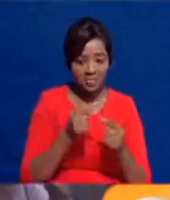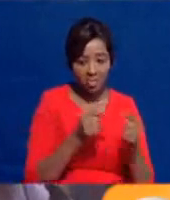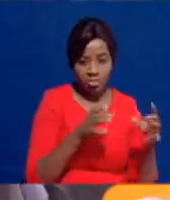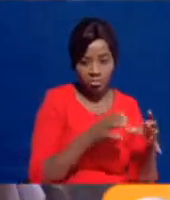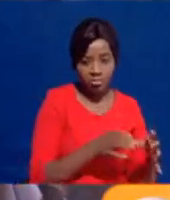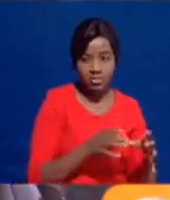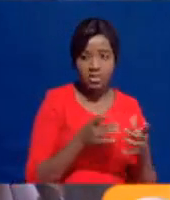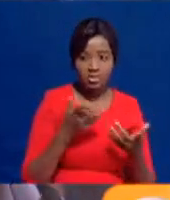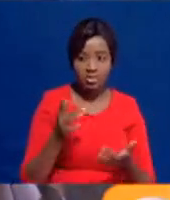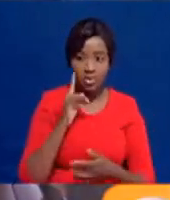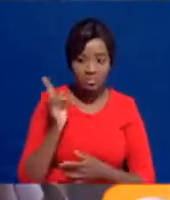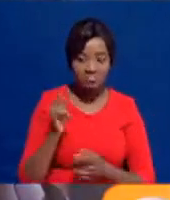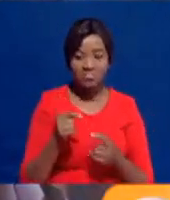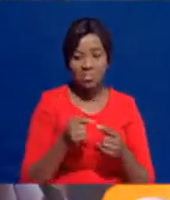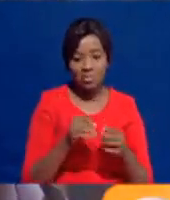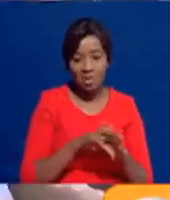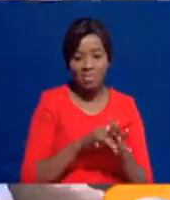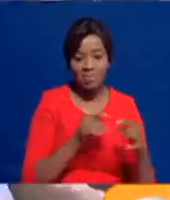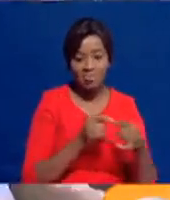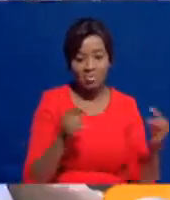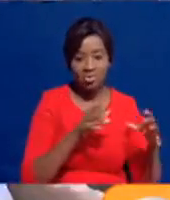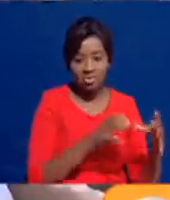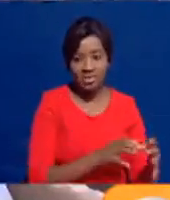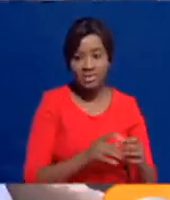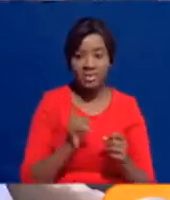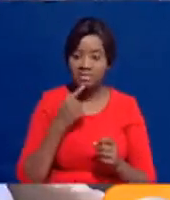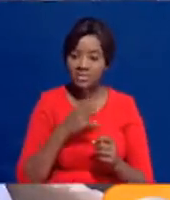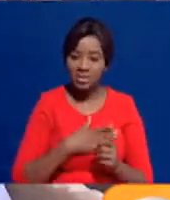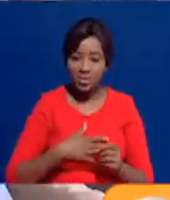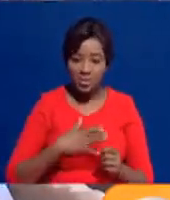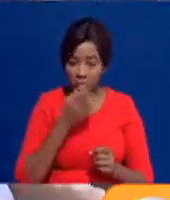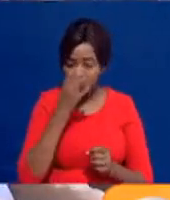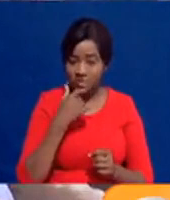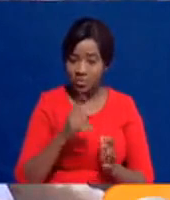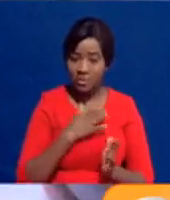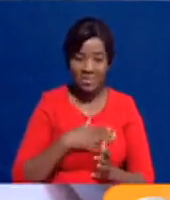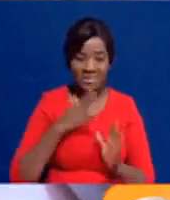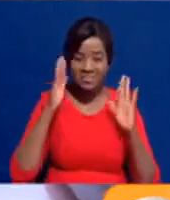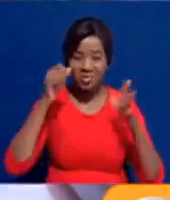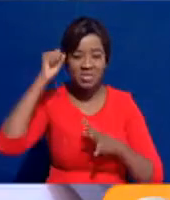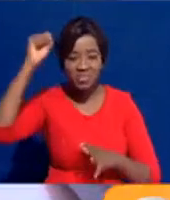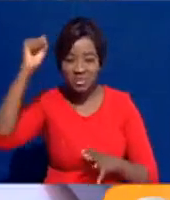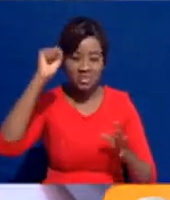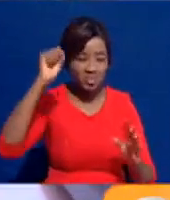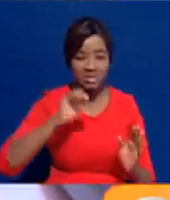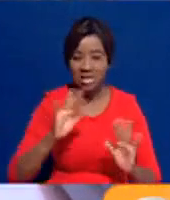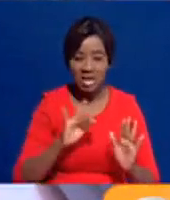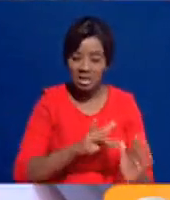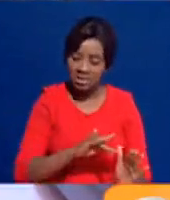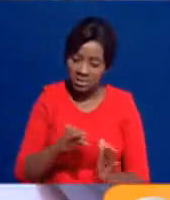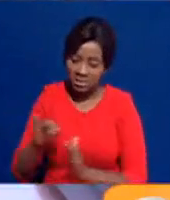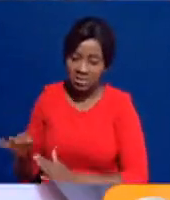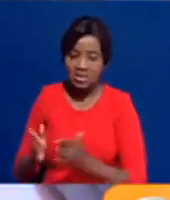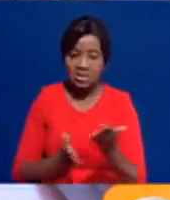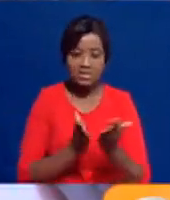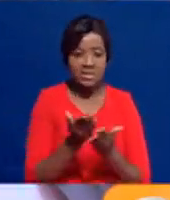Kauli mbiu ya rais kwa viongozi ni kuweka kando ushawishi wa kisiasa ili kuhudumia Wakenya. Tutaungana na